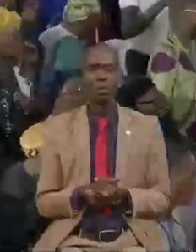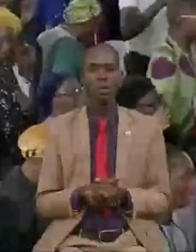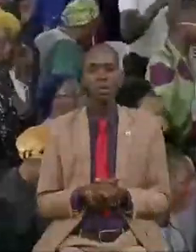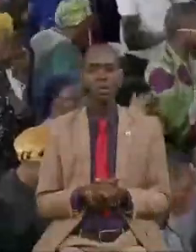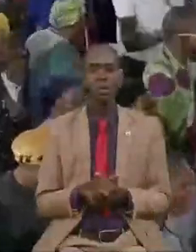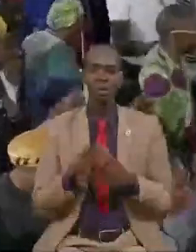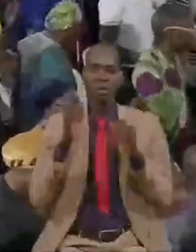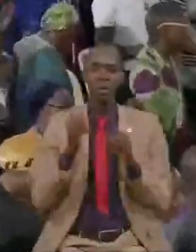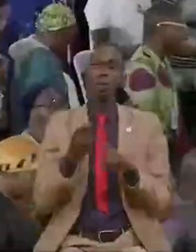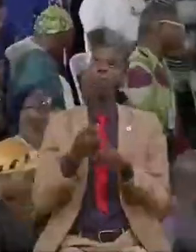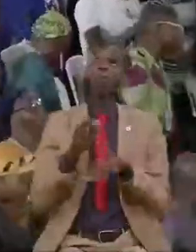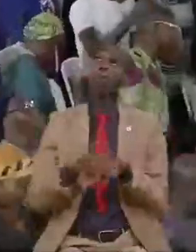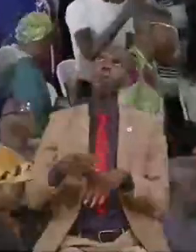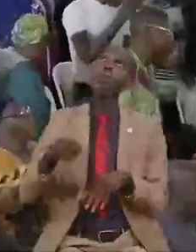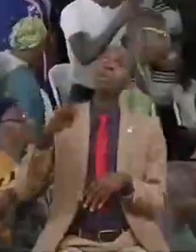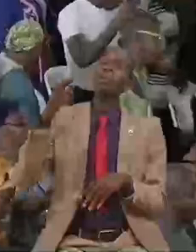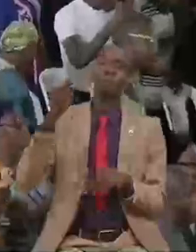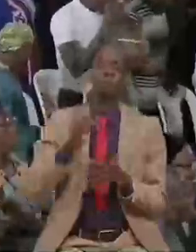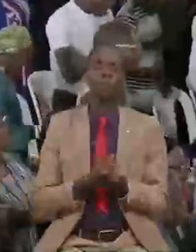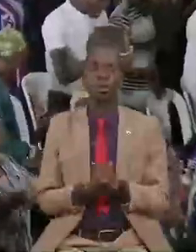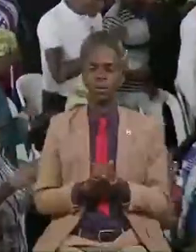La puissance d'en haut.